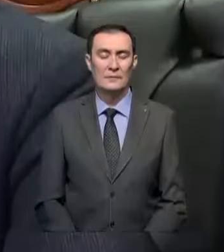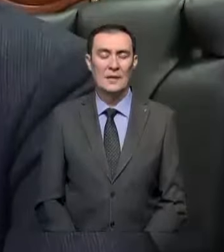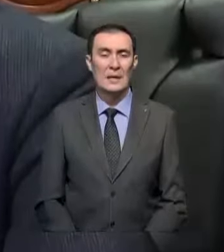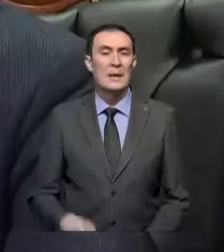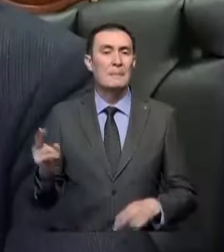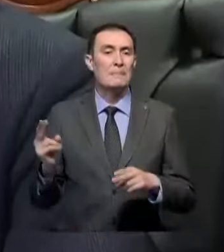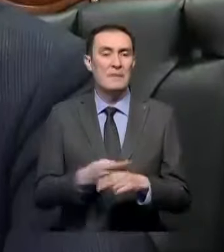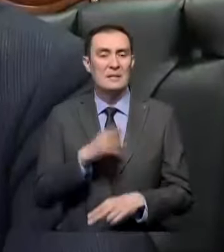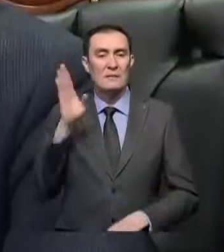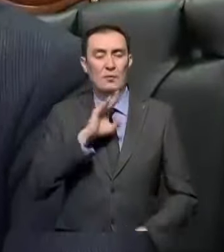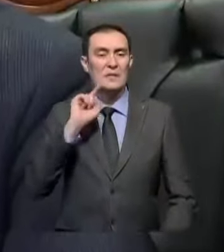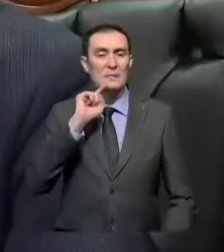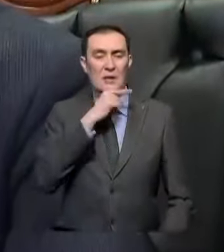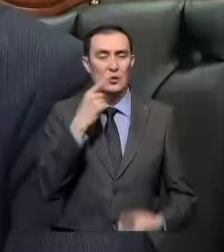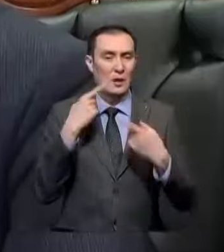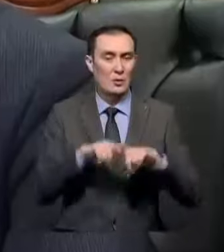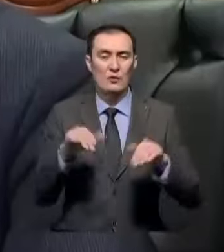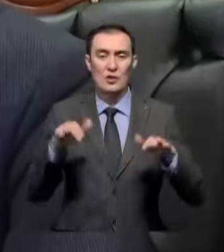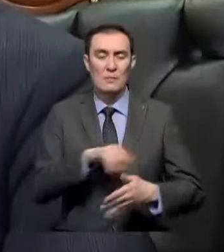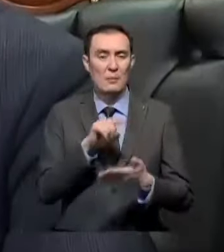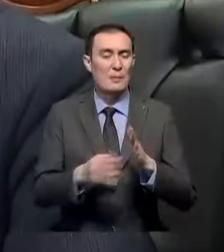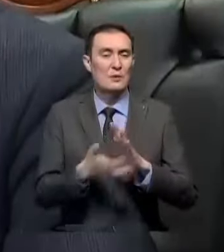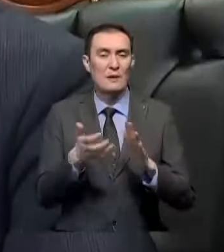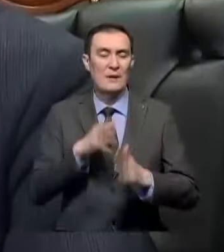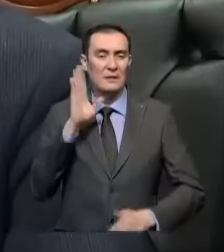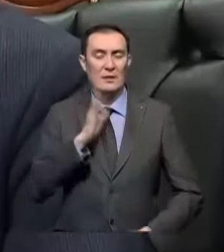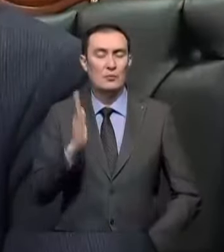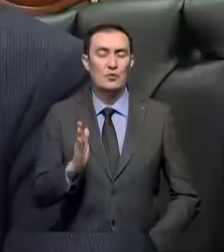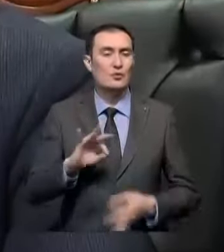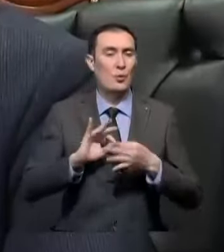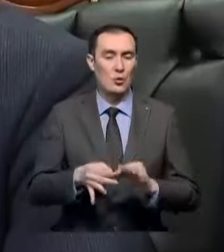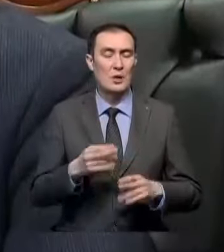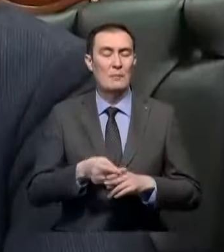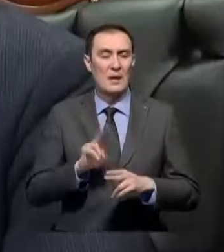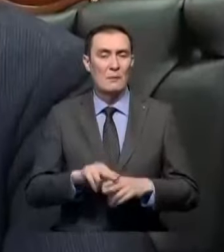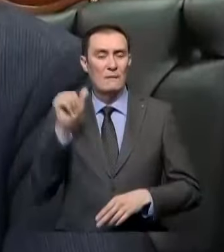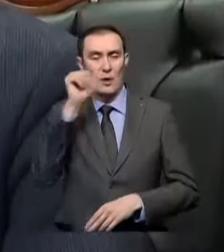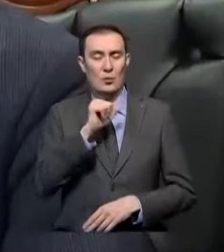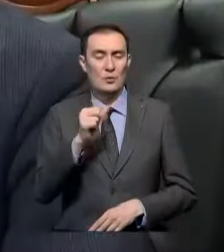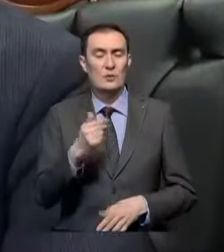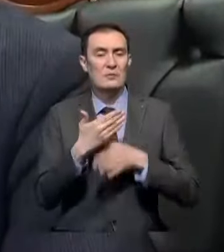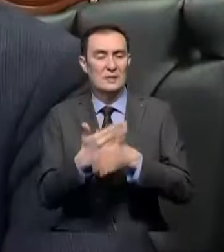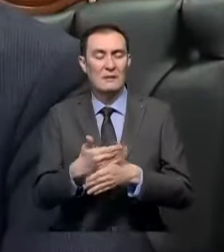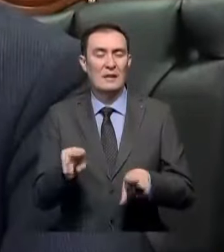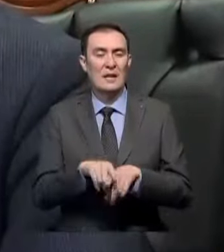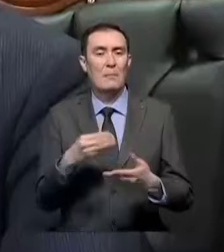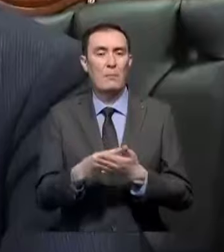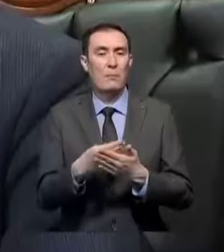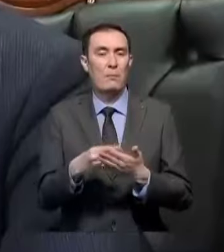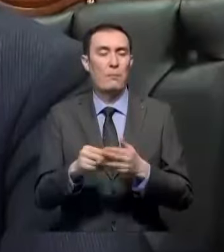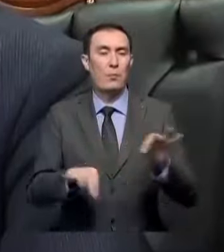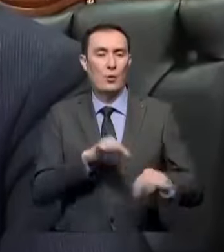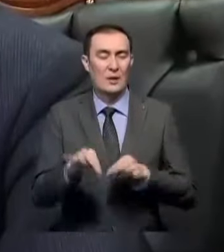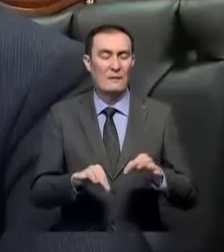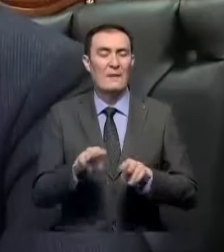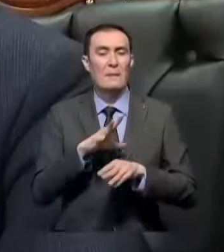Без водосберегающих технологий решить проблему нехватки воды будет сложно. Поэтому в этом году на субсидирование таких инвестпроектов